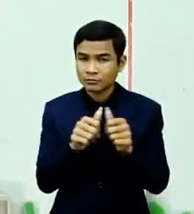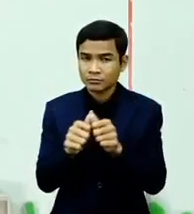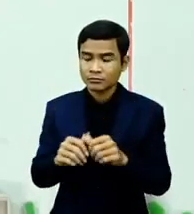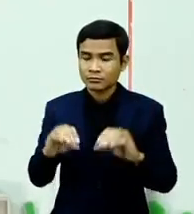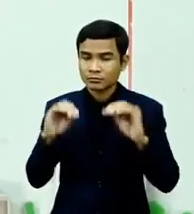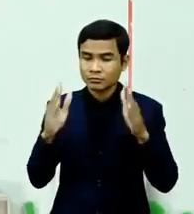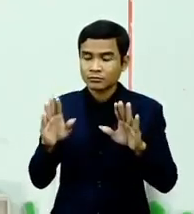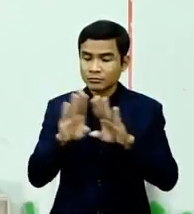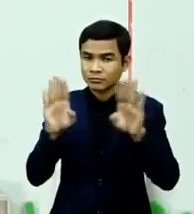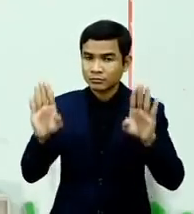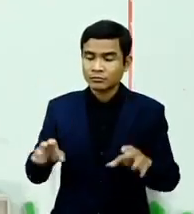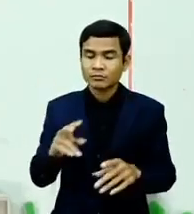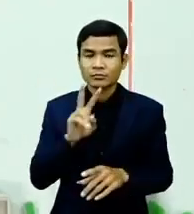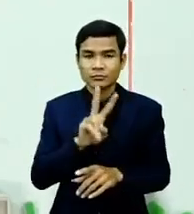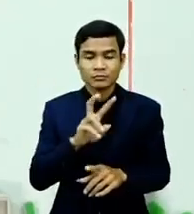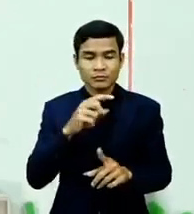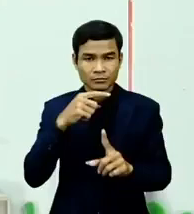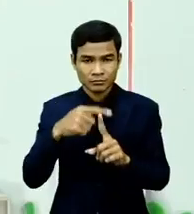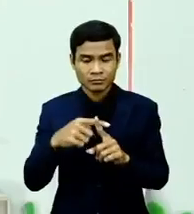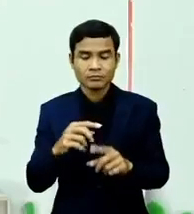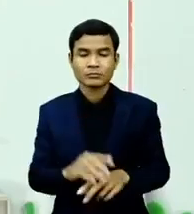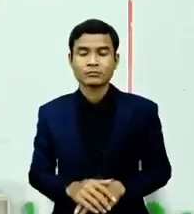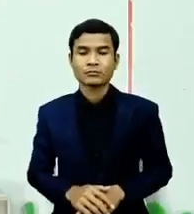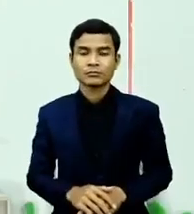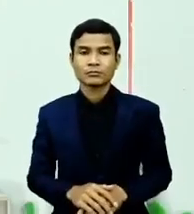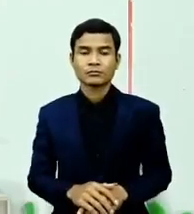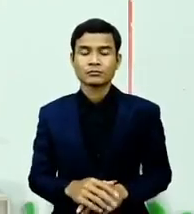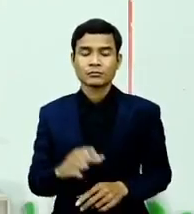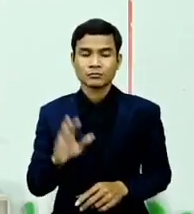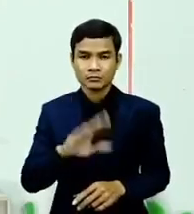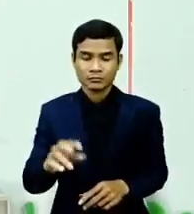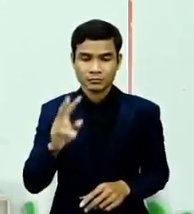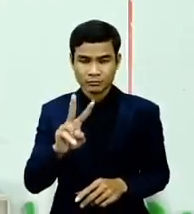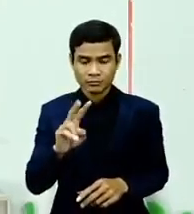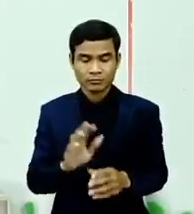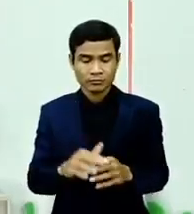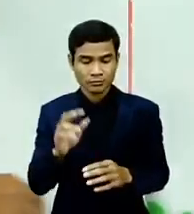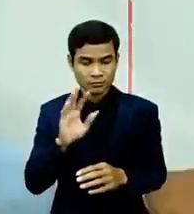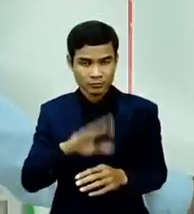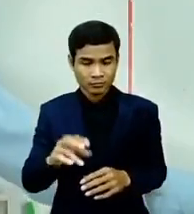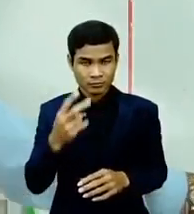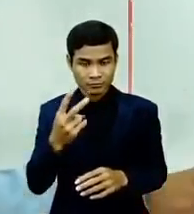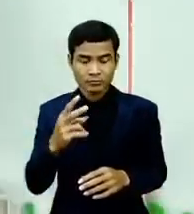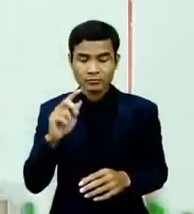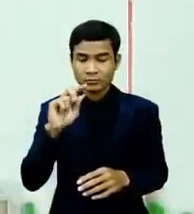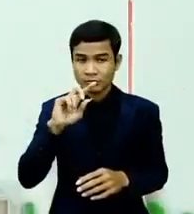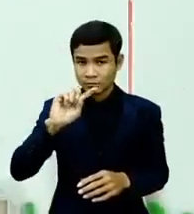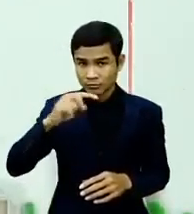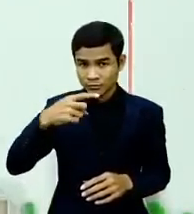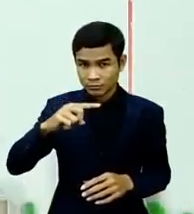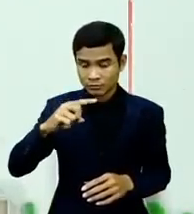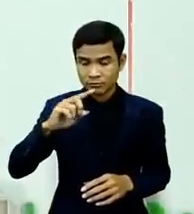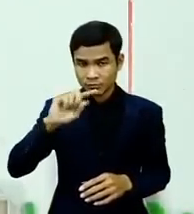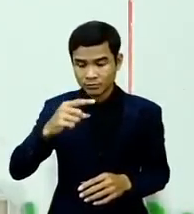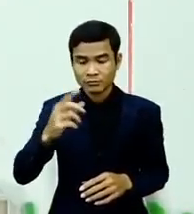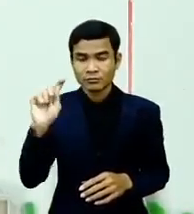ចា2បូក2តោះអញ្ចឹងយើងមើលទៅចាមើលទៅរូបកូដណាបងណា